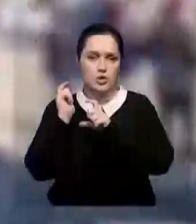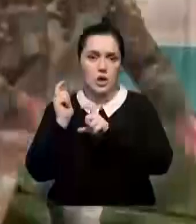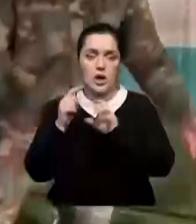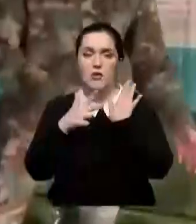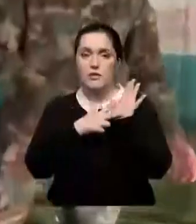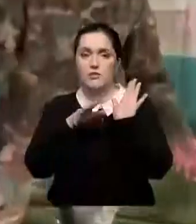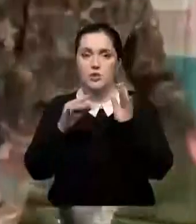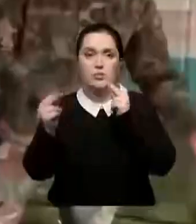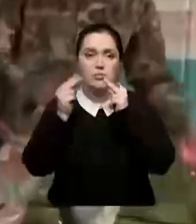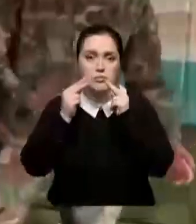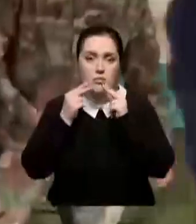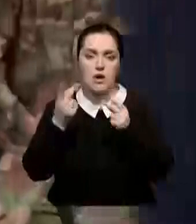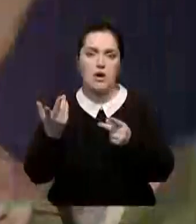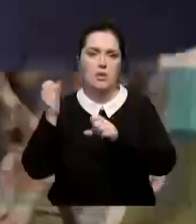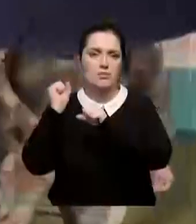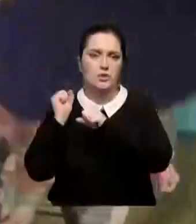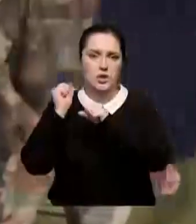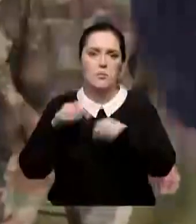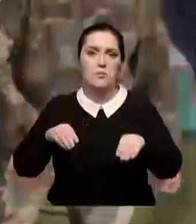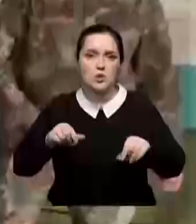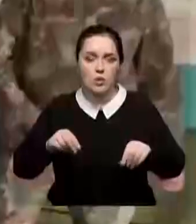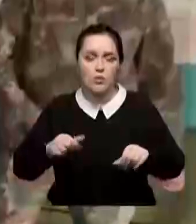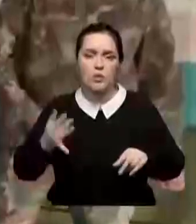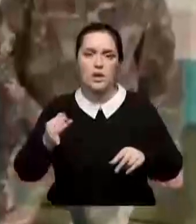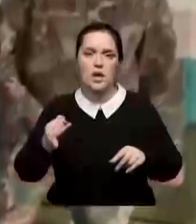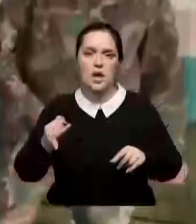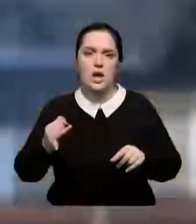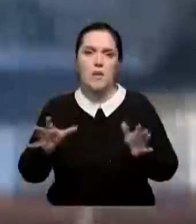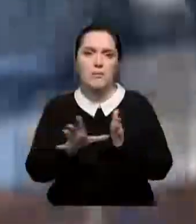них 8 тонн продовольствия, остальное мешки с песком и